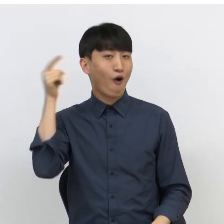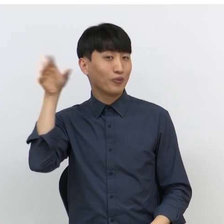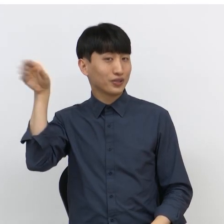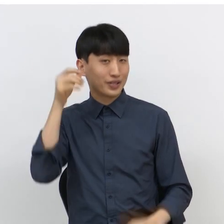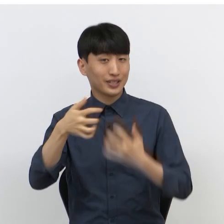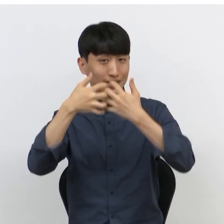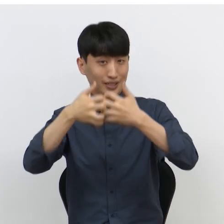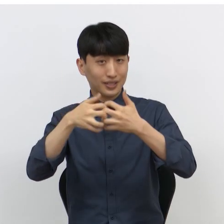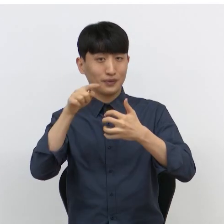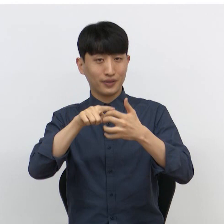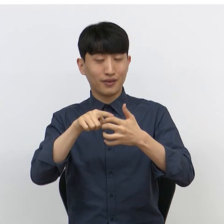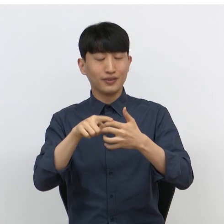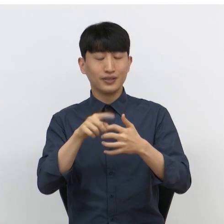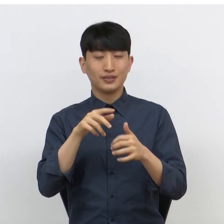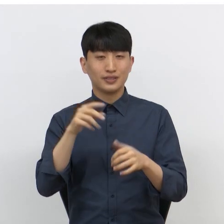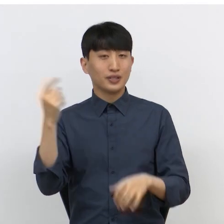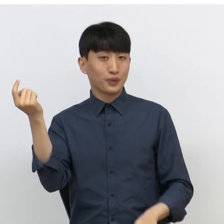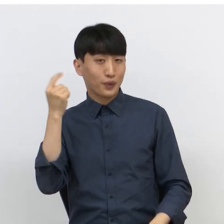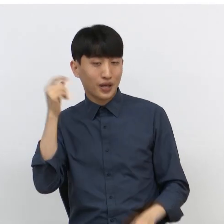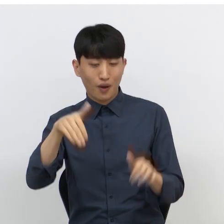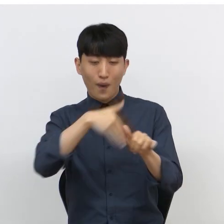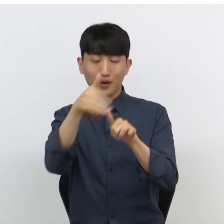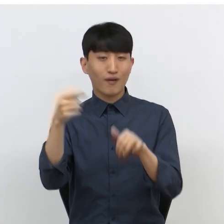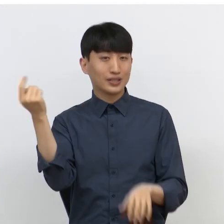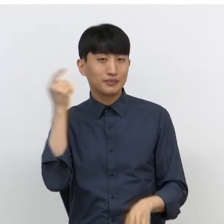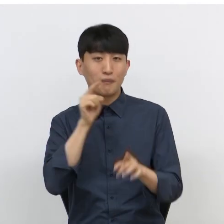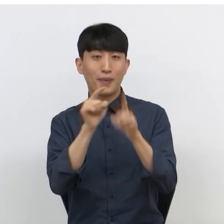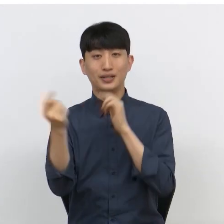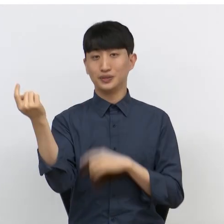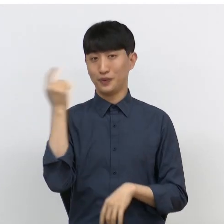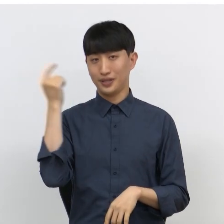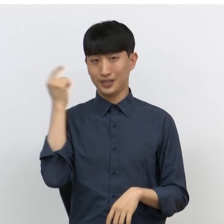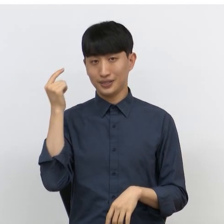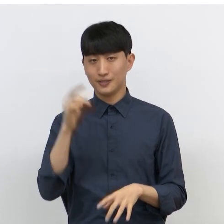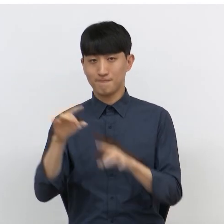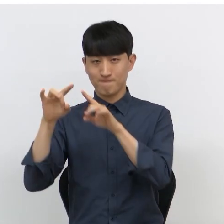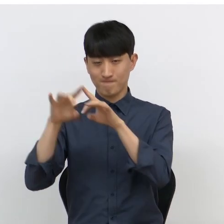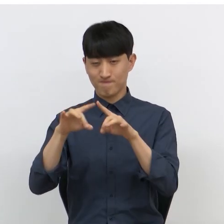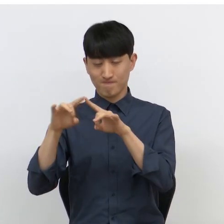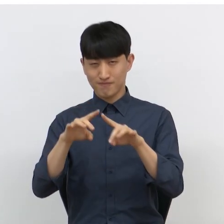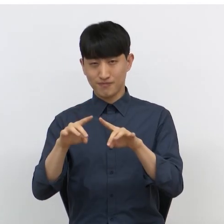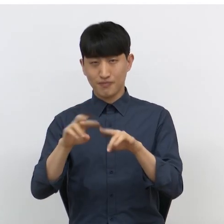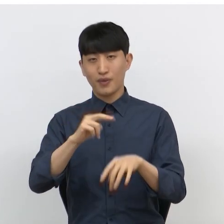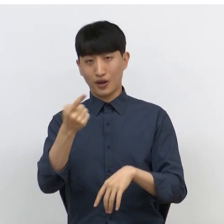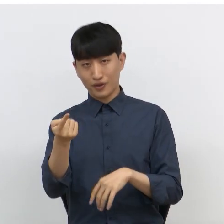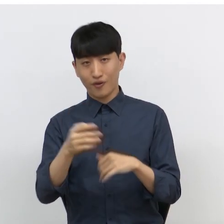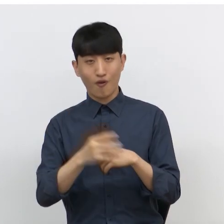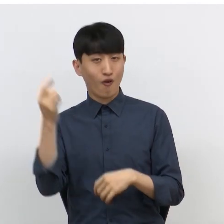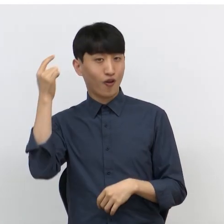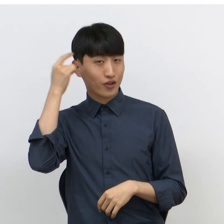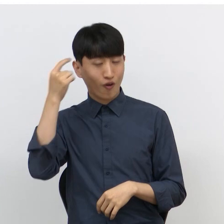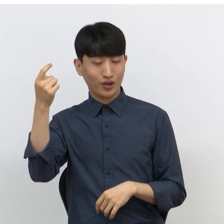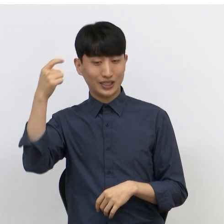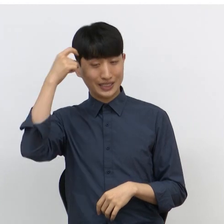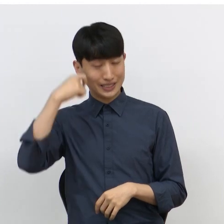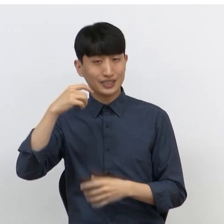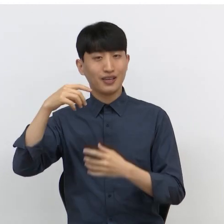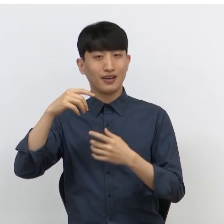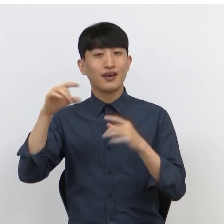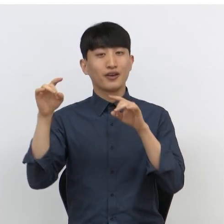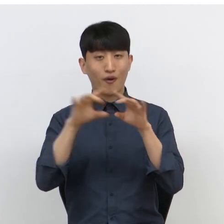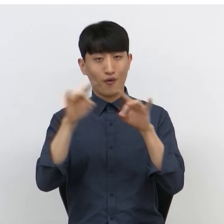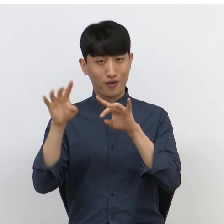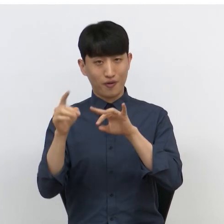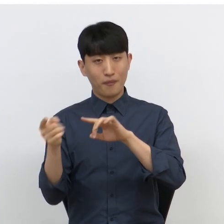마이크로 음향 정보나 즉 환경음이나 말소리를 전기 자극으로 변환해서 청신경에 전달해주는 절차 및